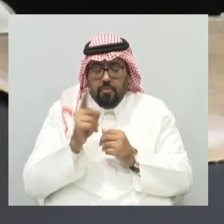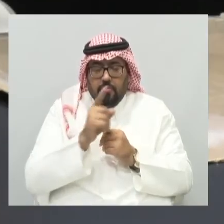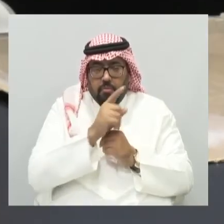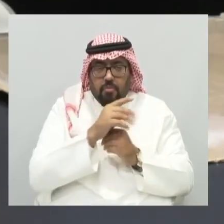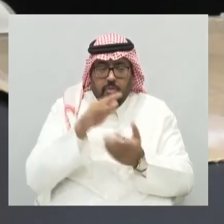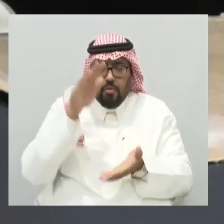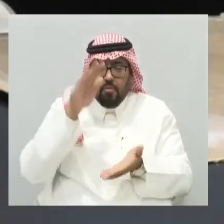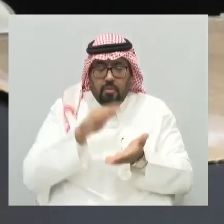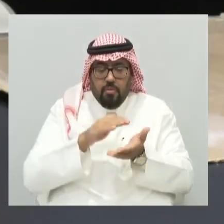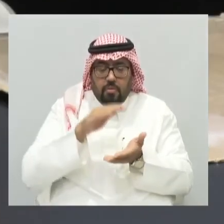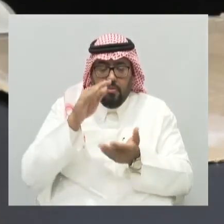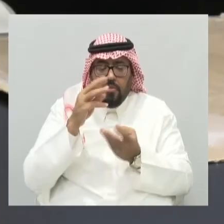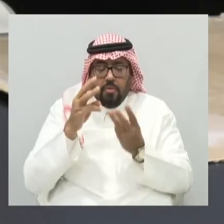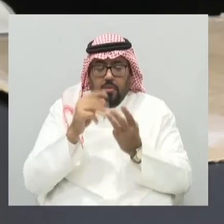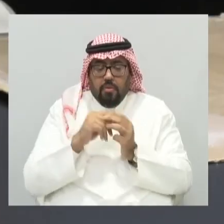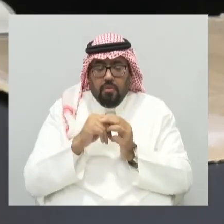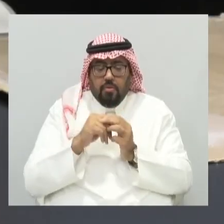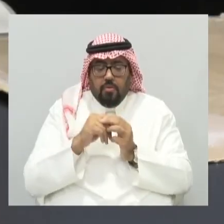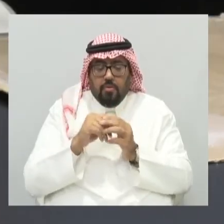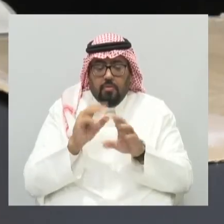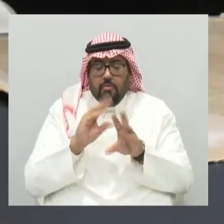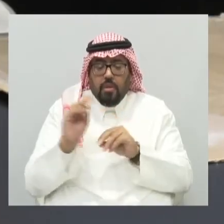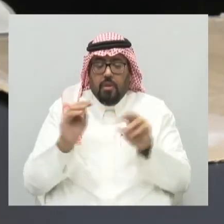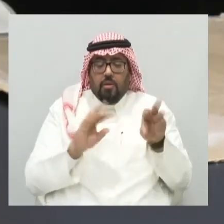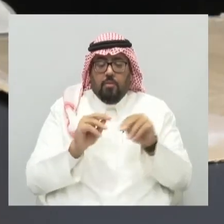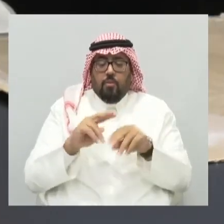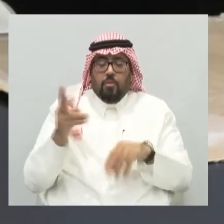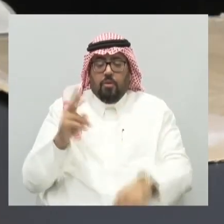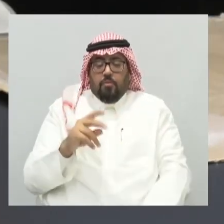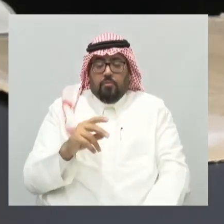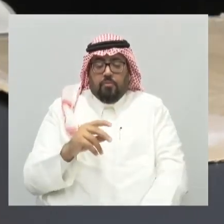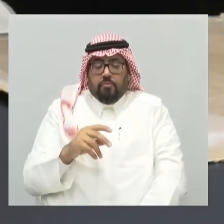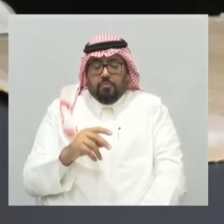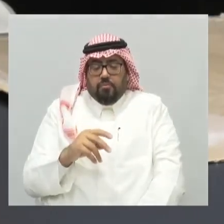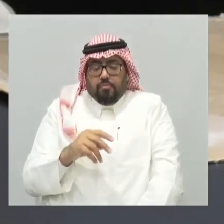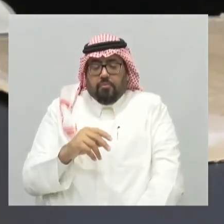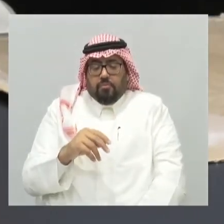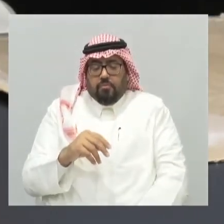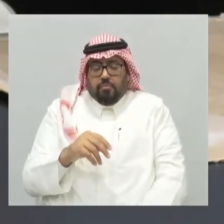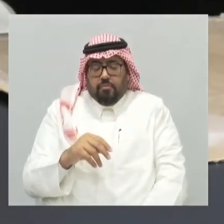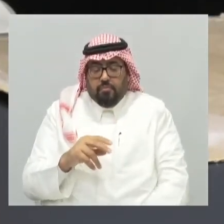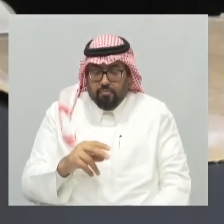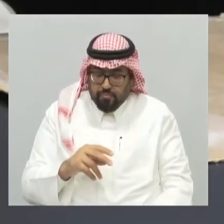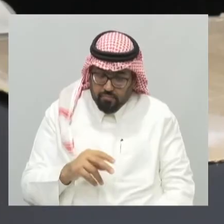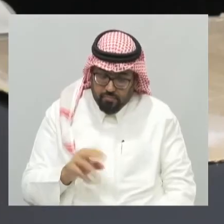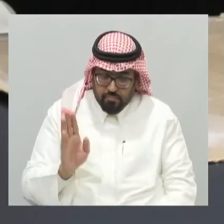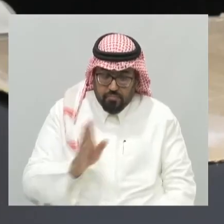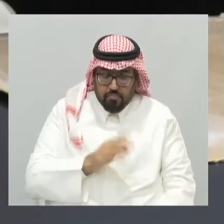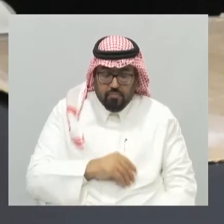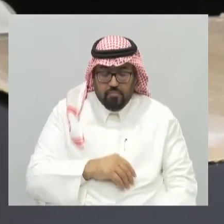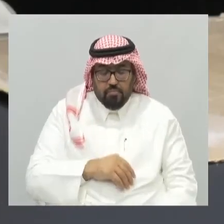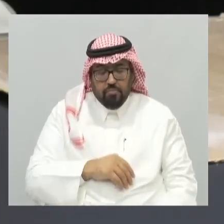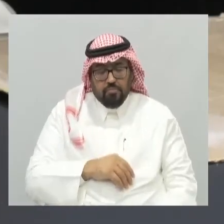الكاسات الثلاثه هل هي متشابهه ولا مختلفه ممتازين اشكال